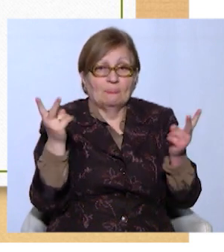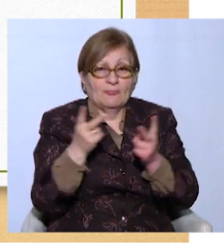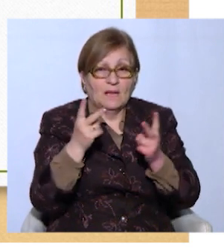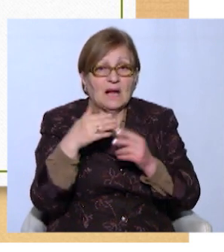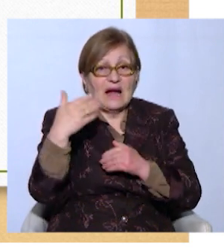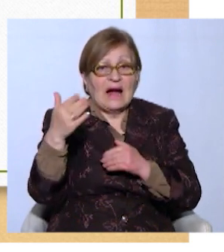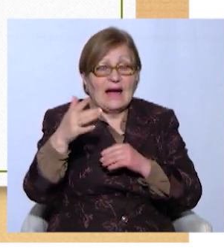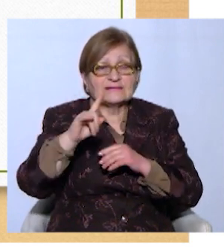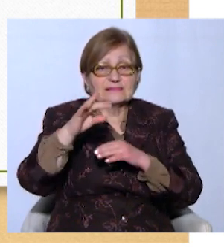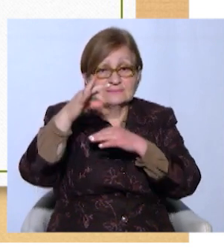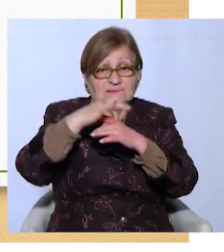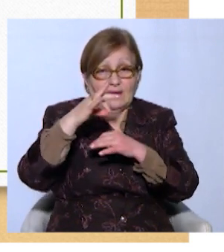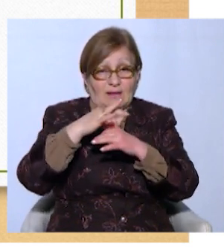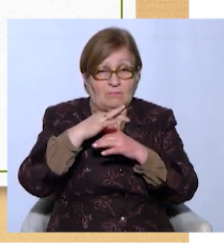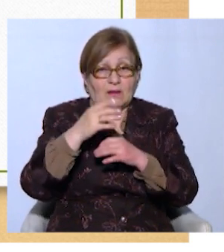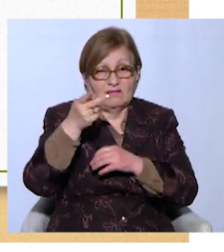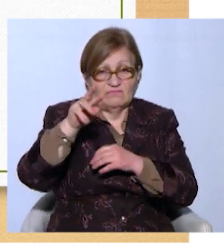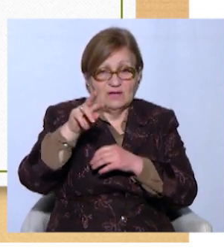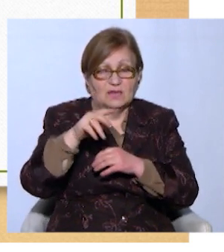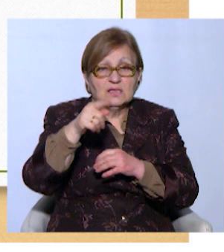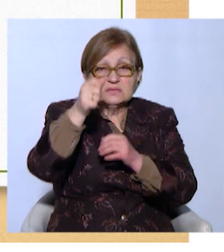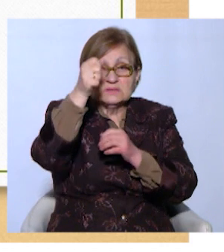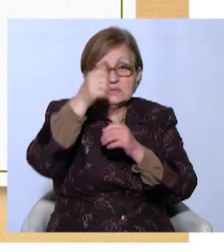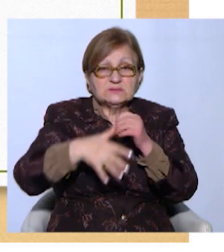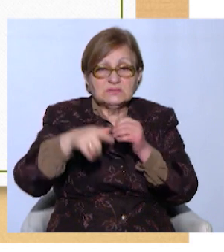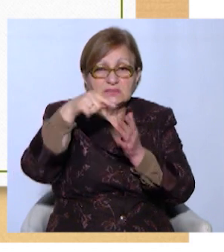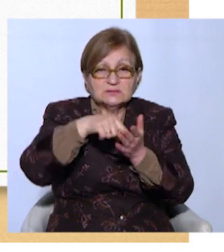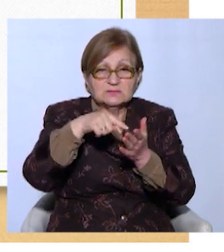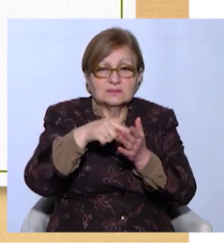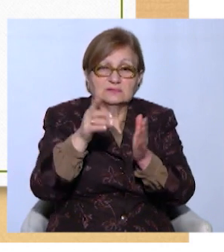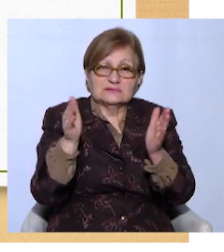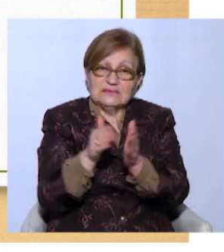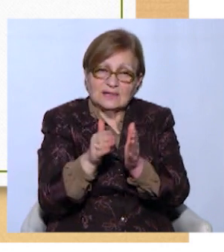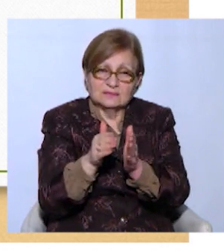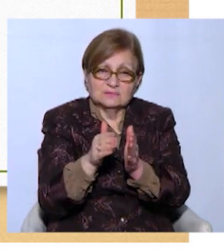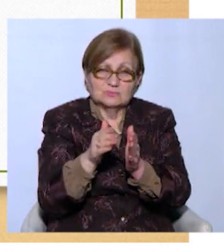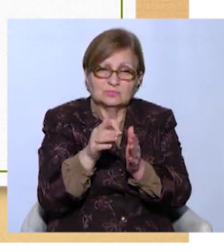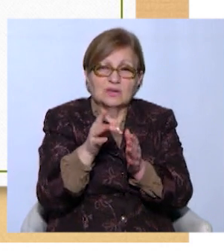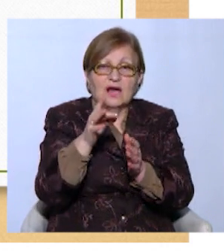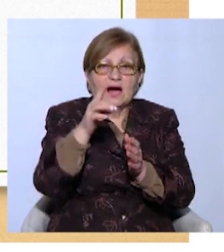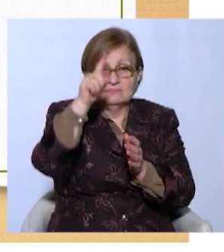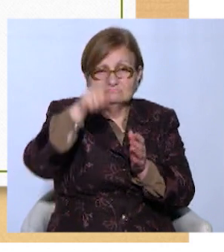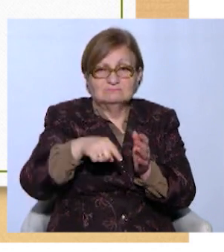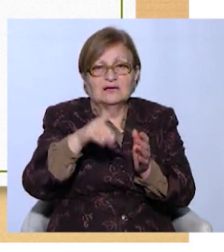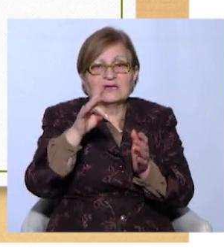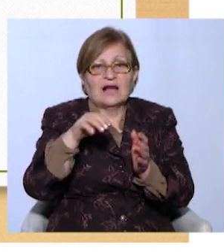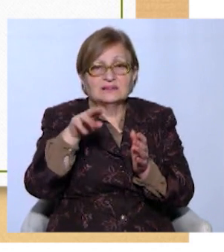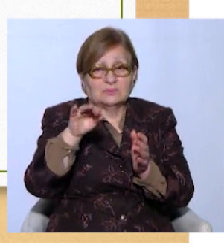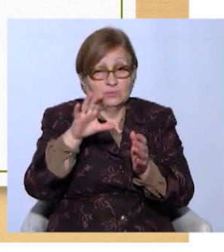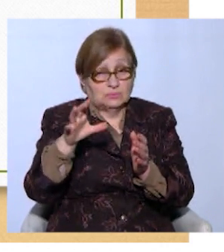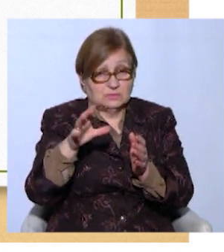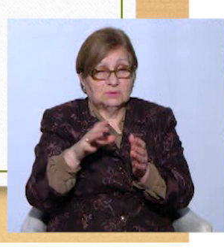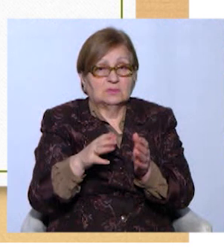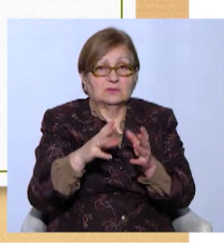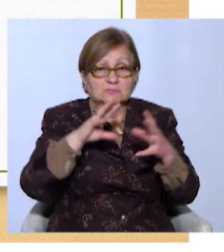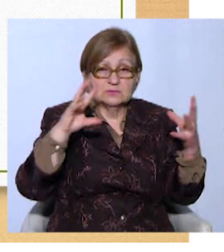გარემხების კვადრატი ეს არის ცენტრებს შორის მანძილის კვადრატს დაკლებული რადიუსების სხვაობის კვადრატი, ხოლო საერთო